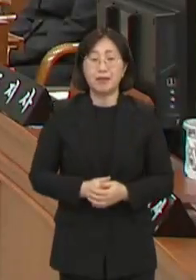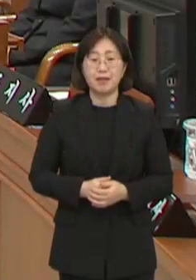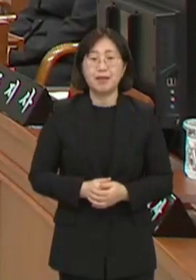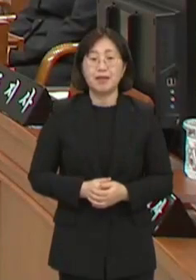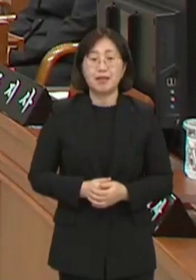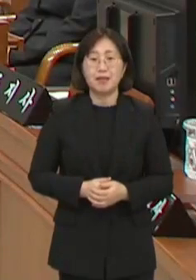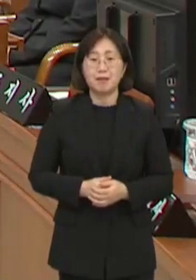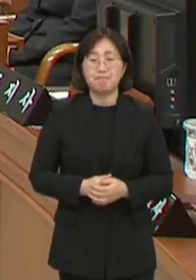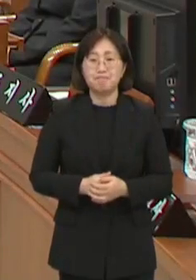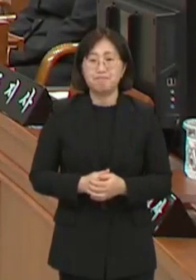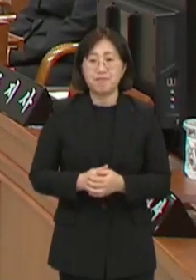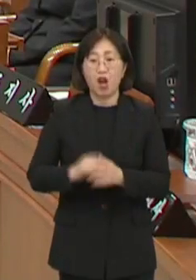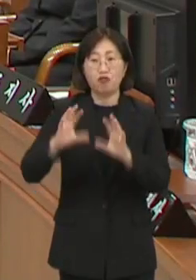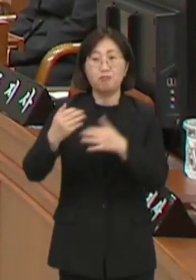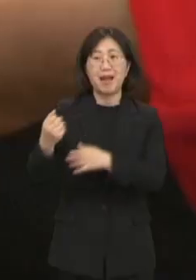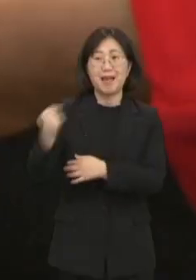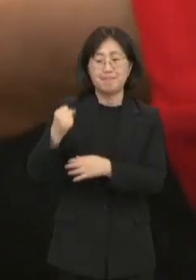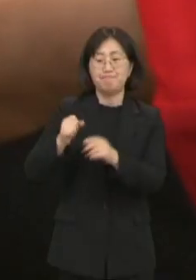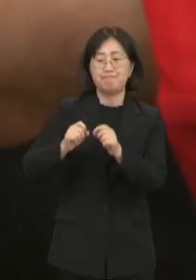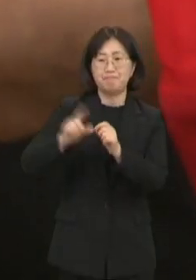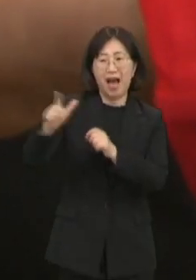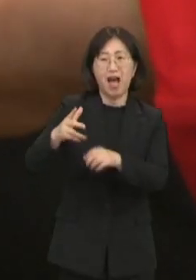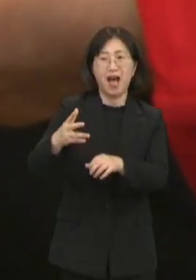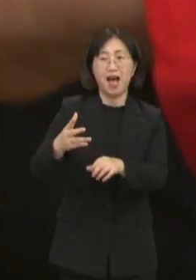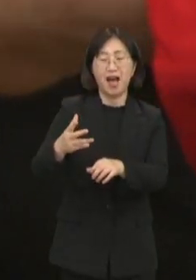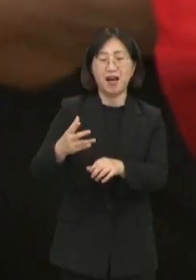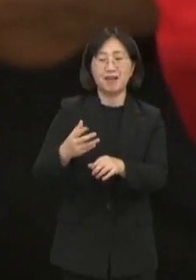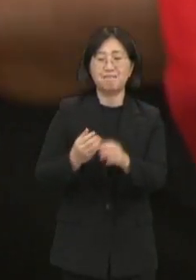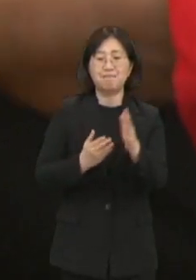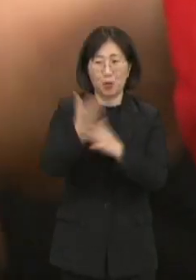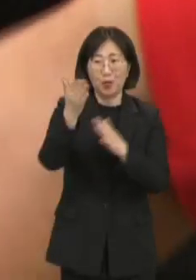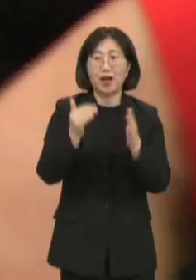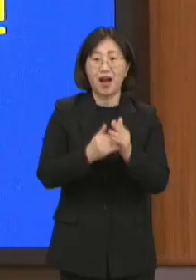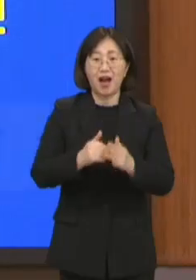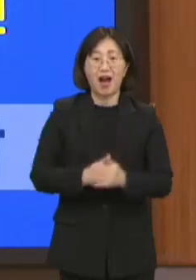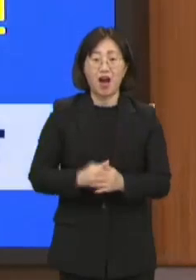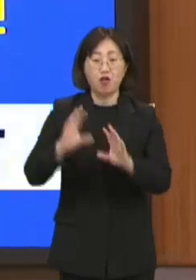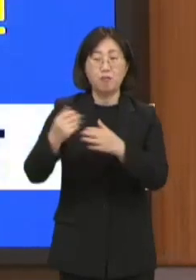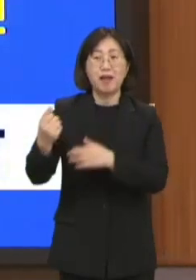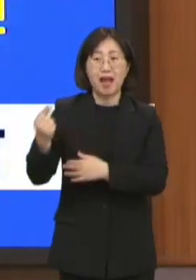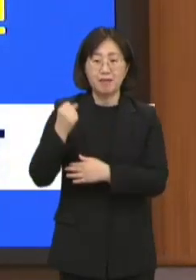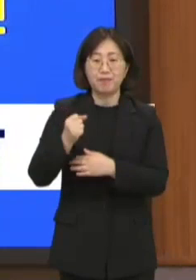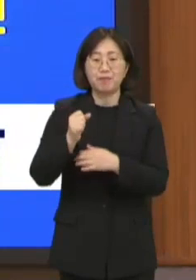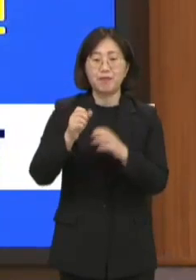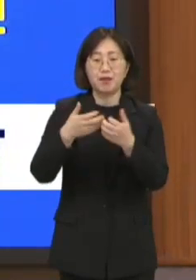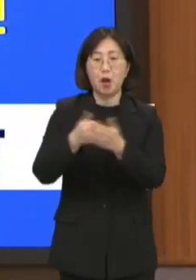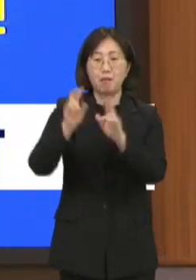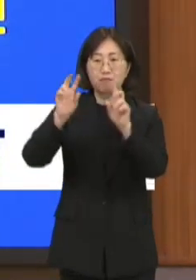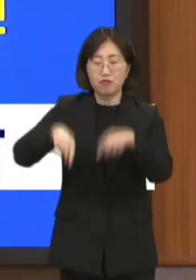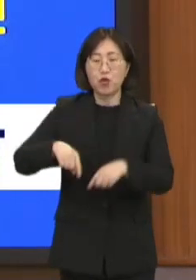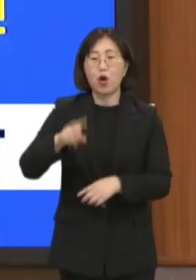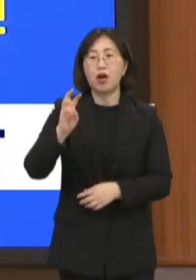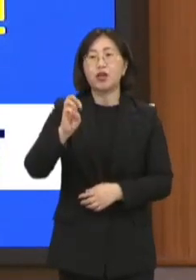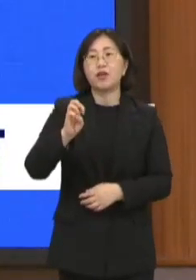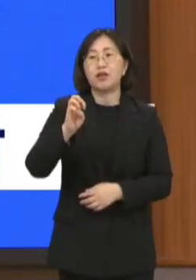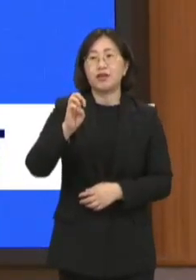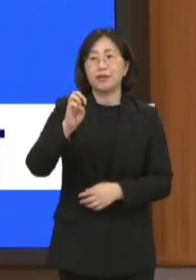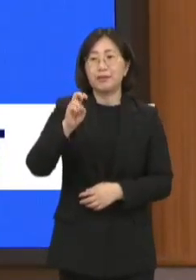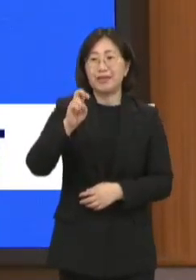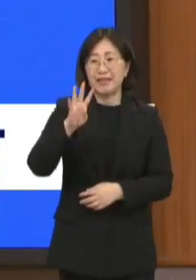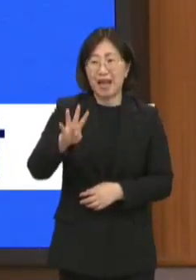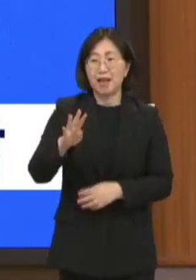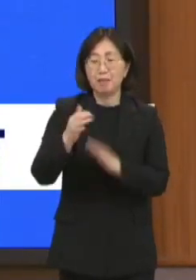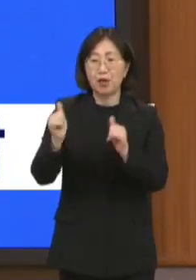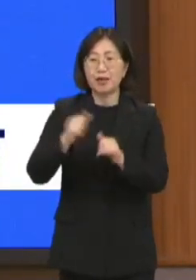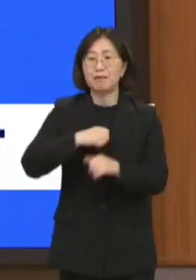예상대로 압도적 다수인 국민의힘 주도로 본회의를 통과했습니다. 국민의힘과 무소속 등 34명이 찬성했고 민주당